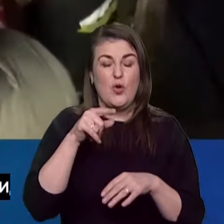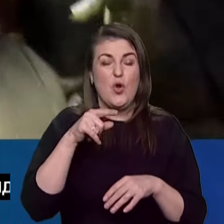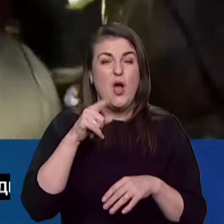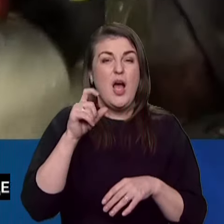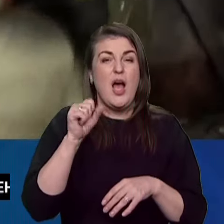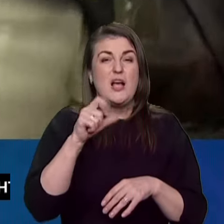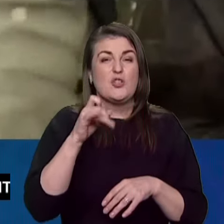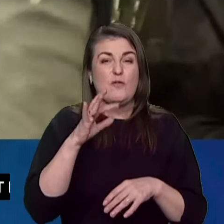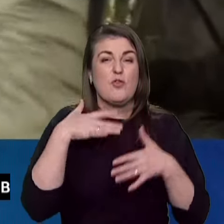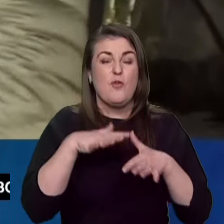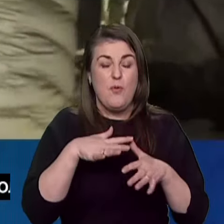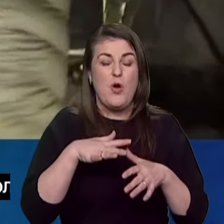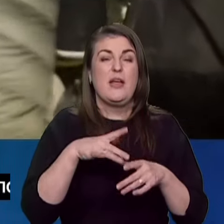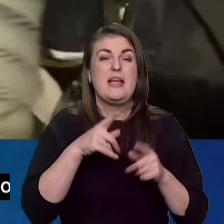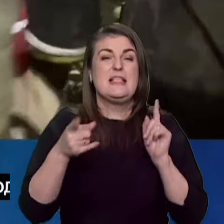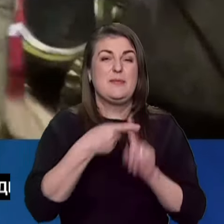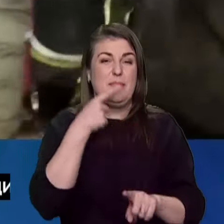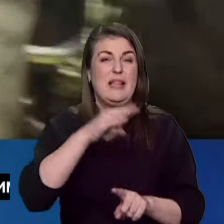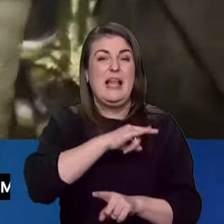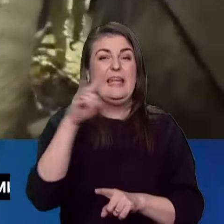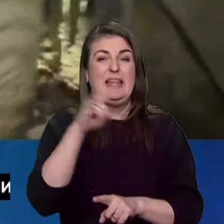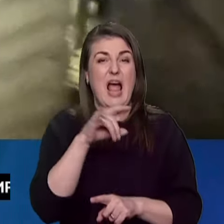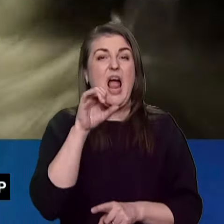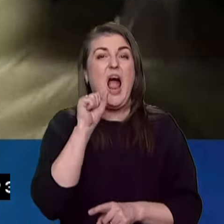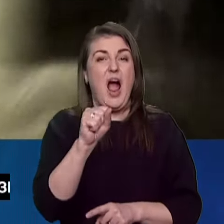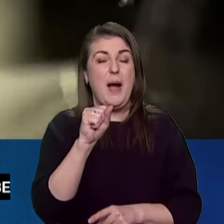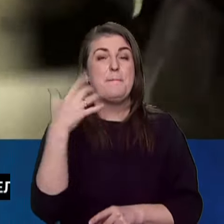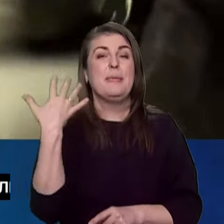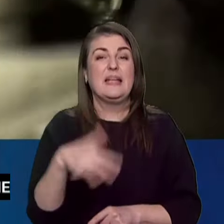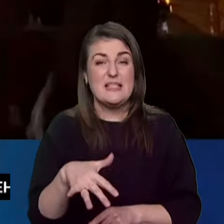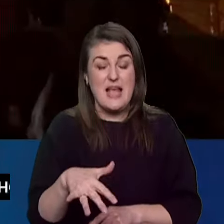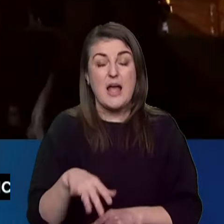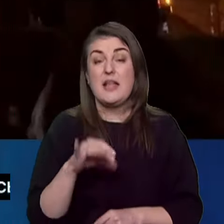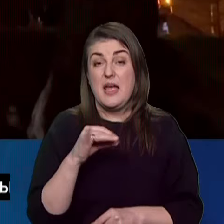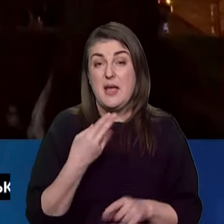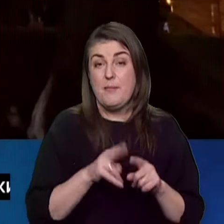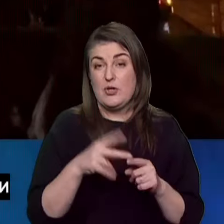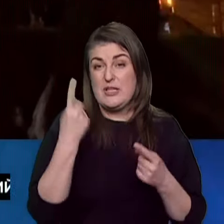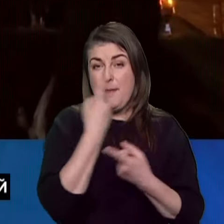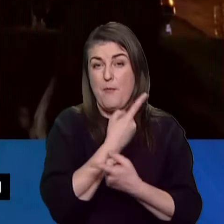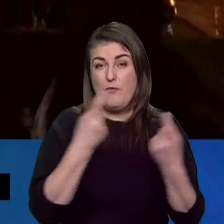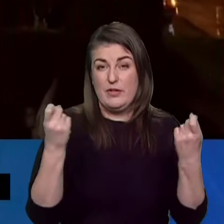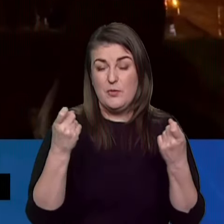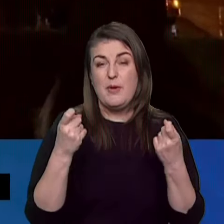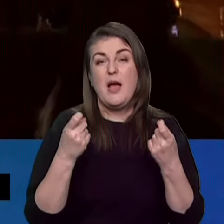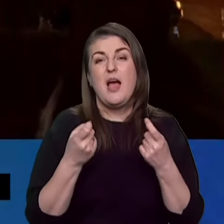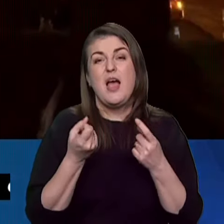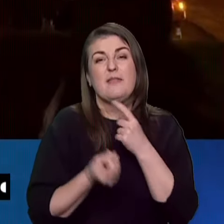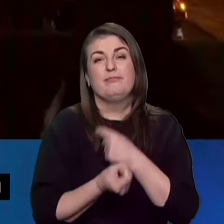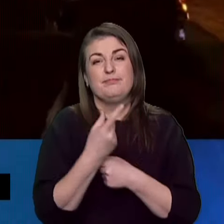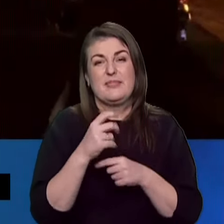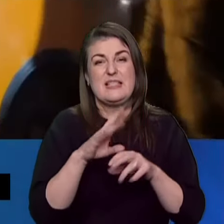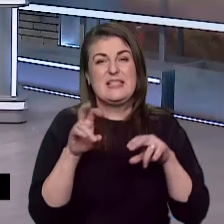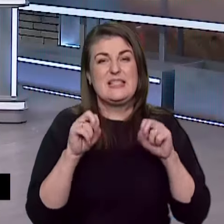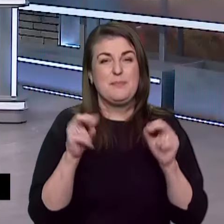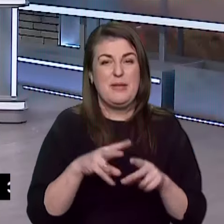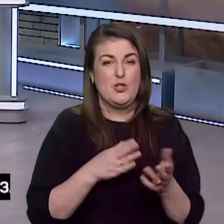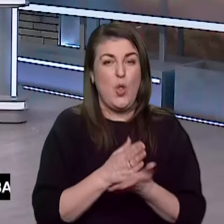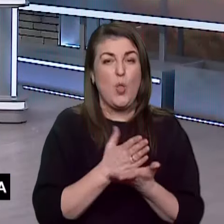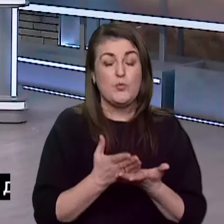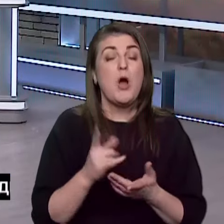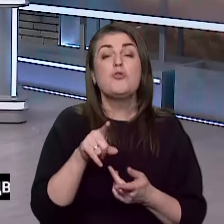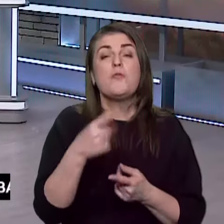літак дальнього радіолокаційного виявлення А-50. І про це повідомило суспільному джерелу у спецслужбах. А що вам придумали по це?